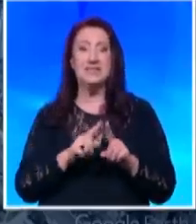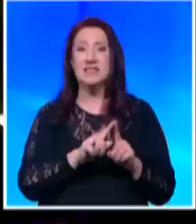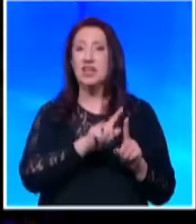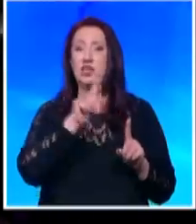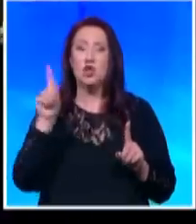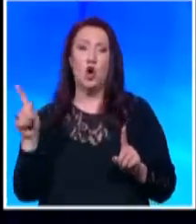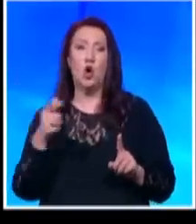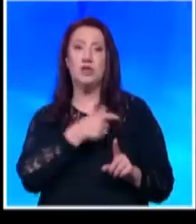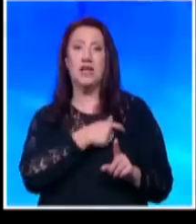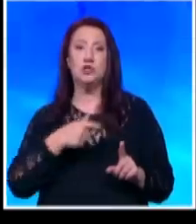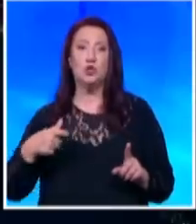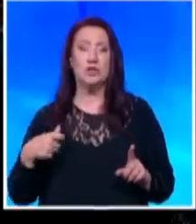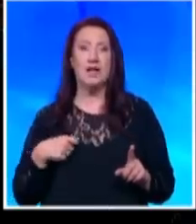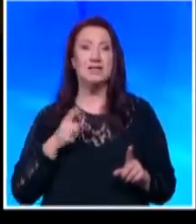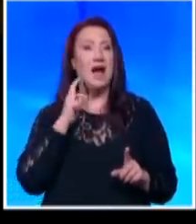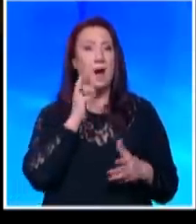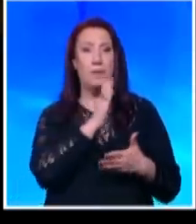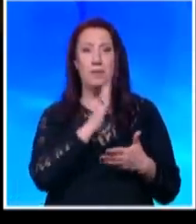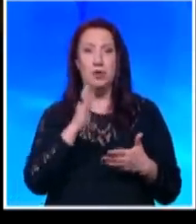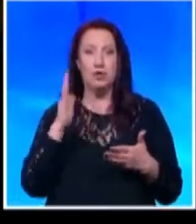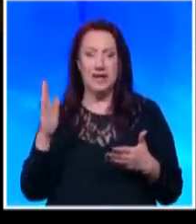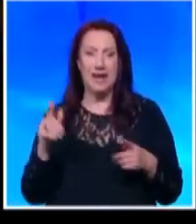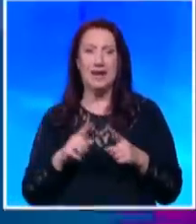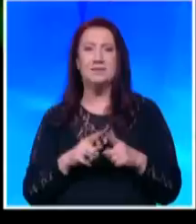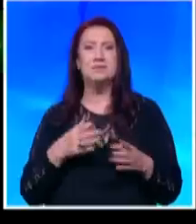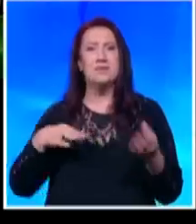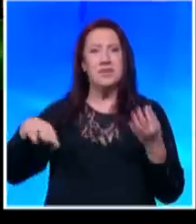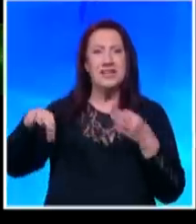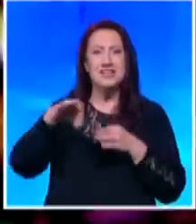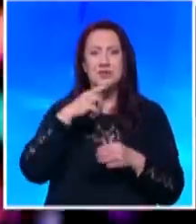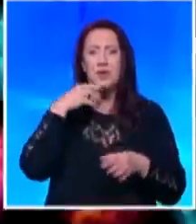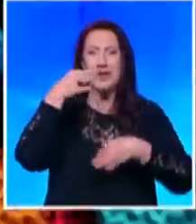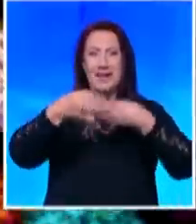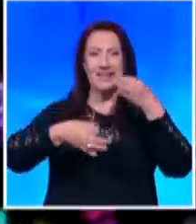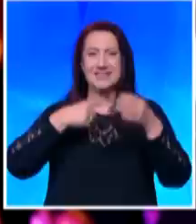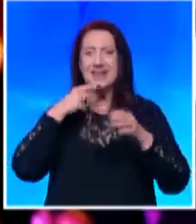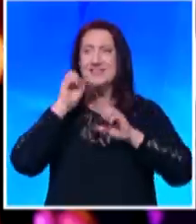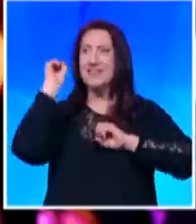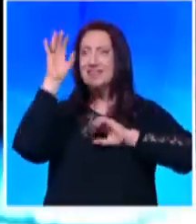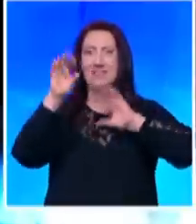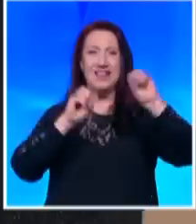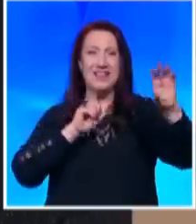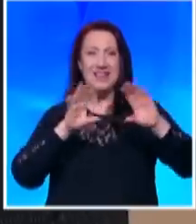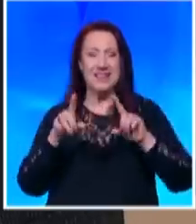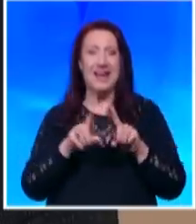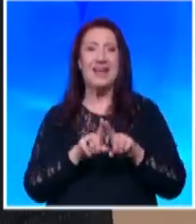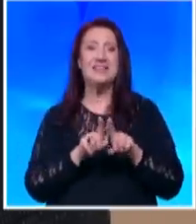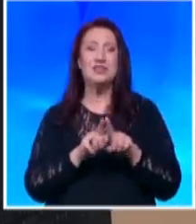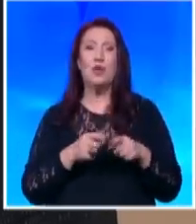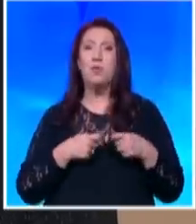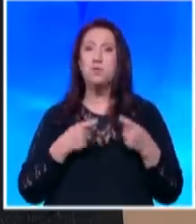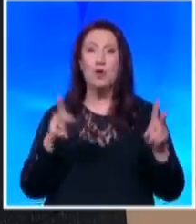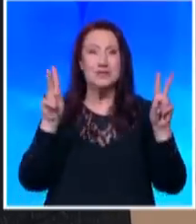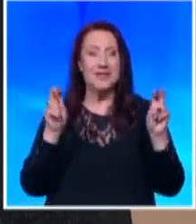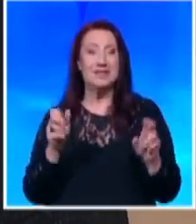библиотека. Освен историите, разказани със светлина, фестивалът крие и послания. Да опазваме природата, да опазваме и